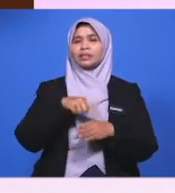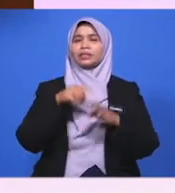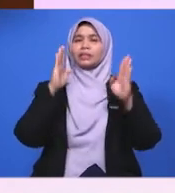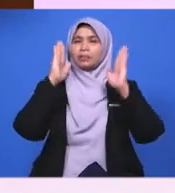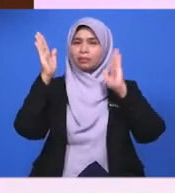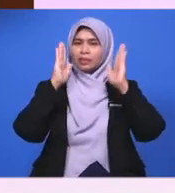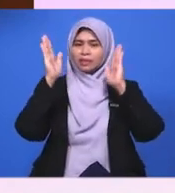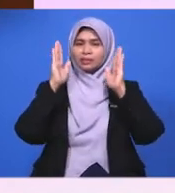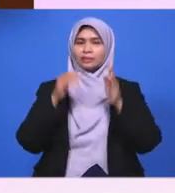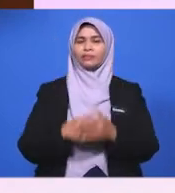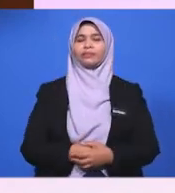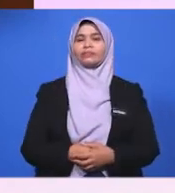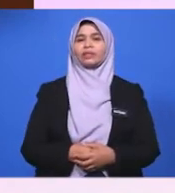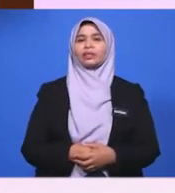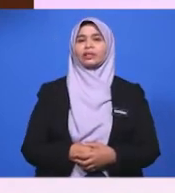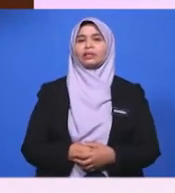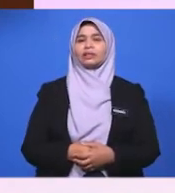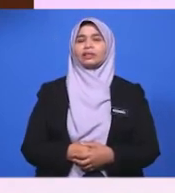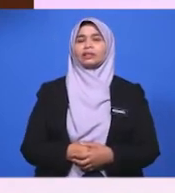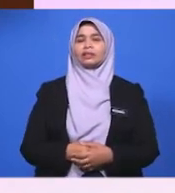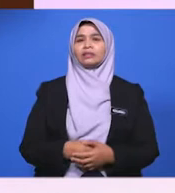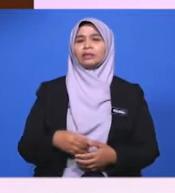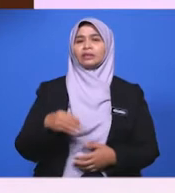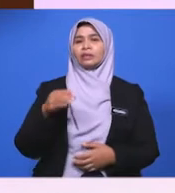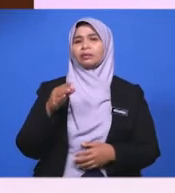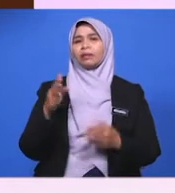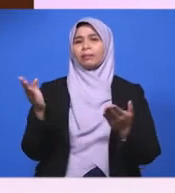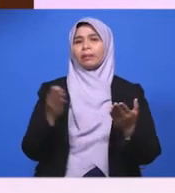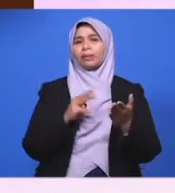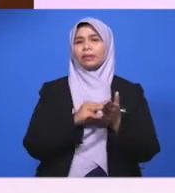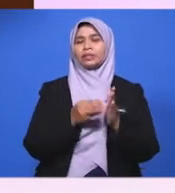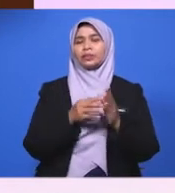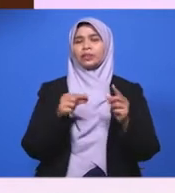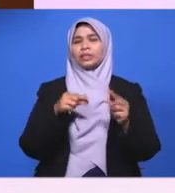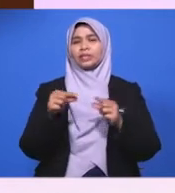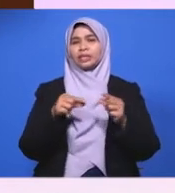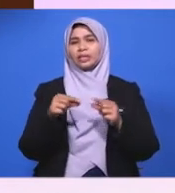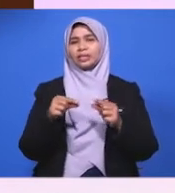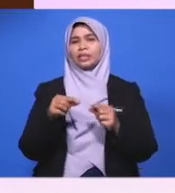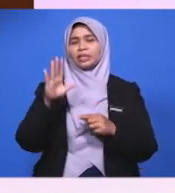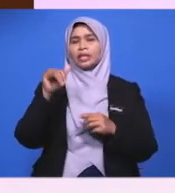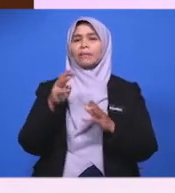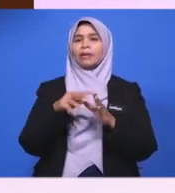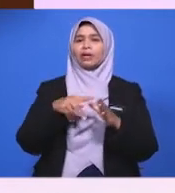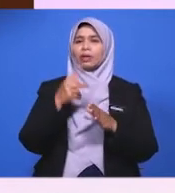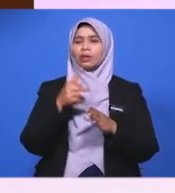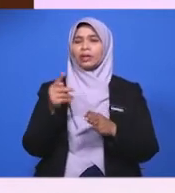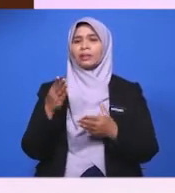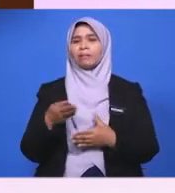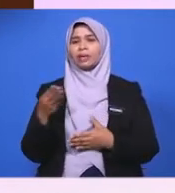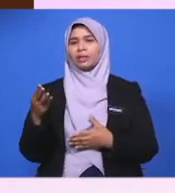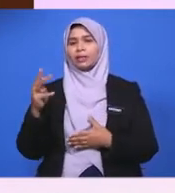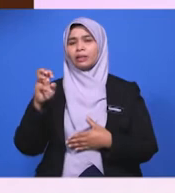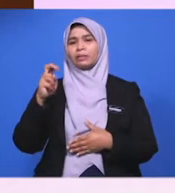Malaysia. Untuk sektor prima, membawa maksud kegiatan yang